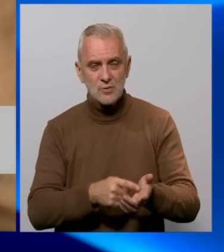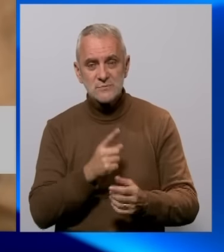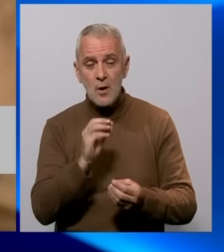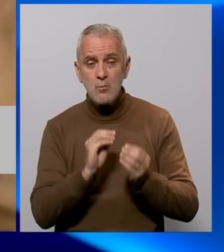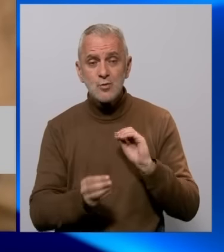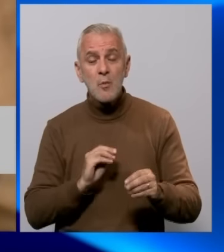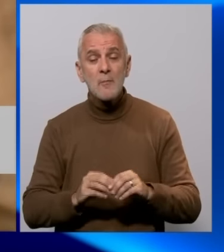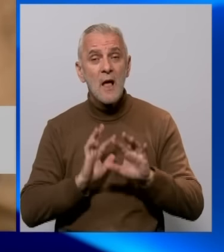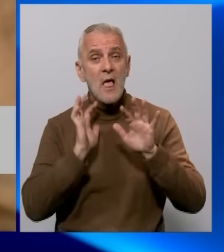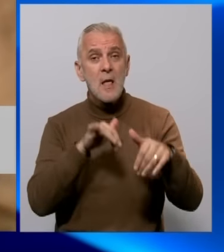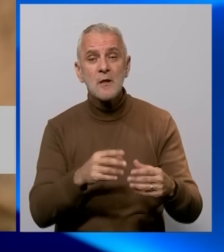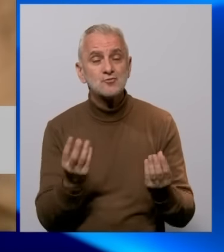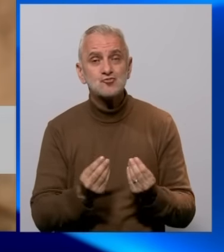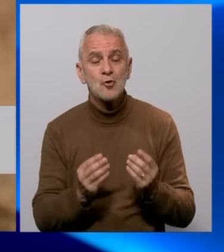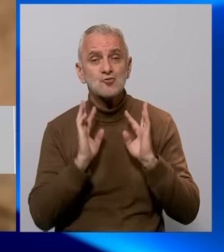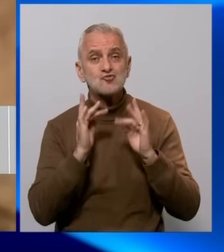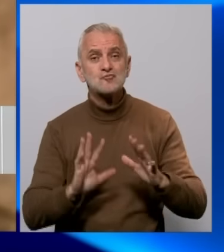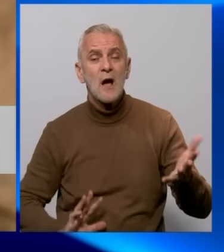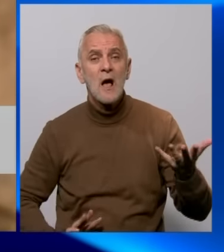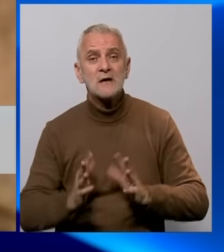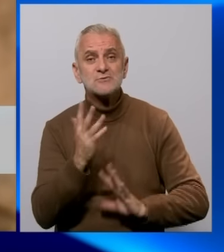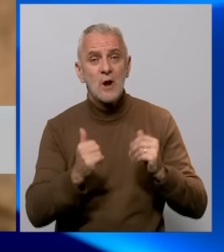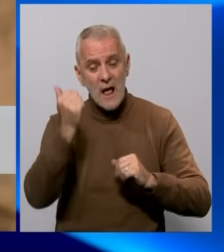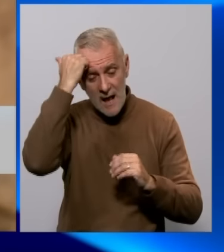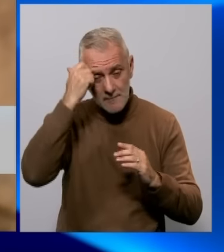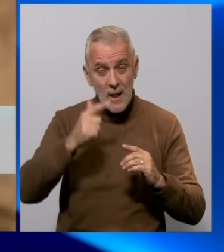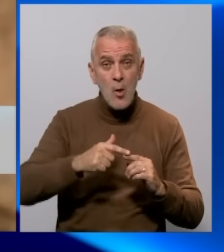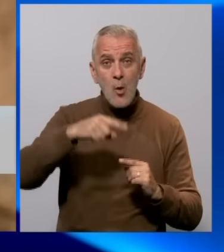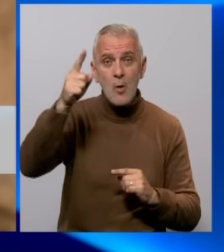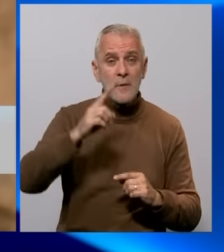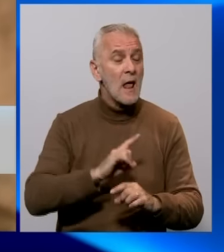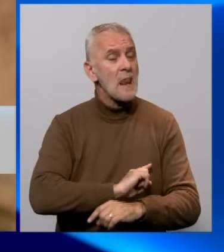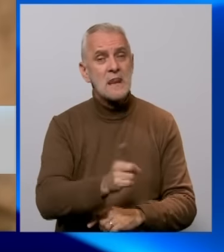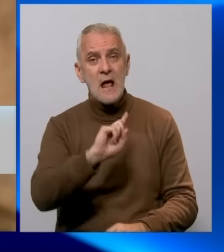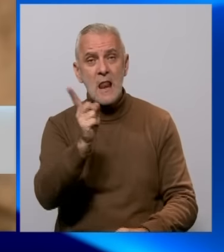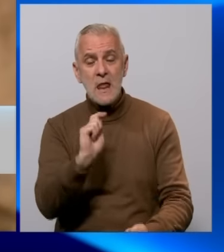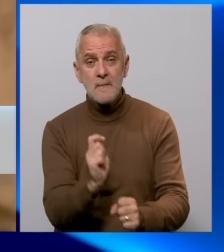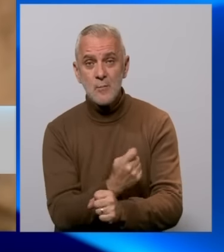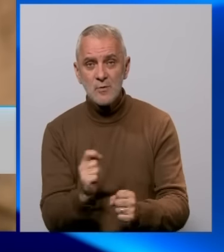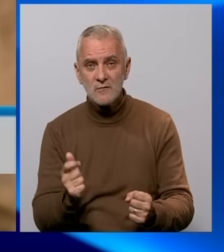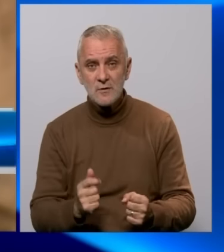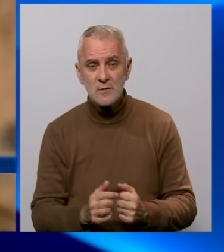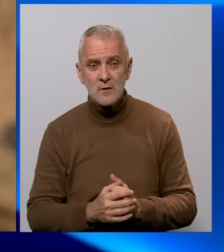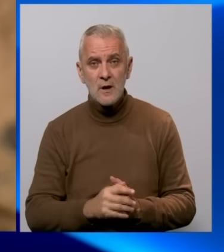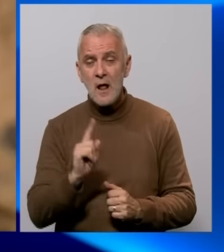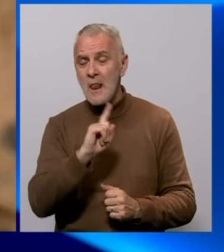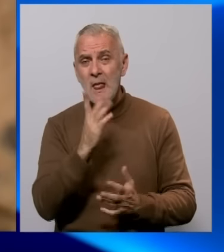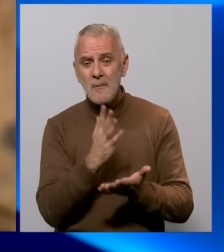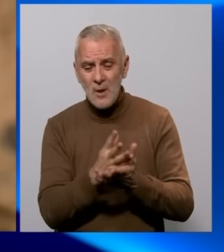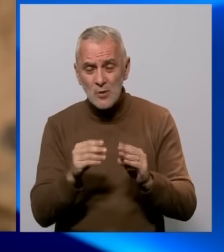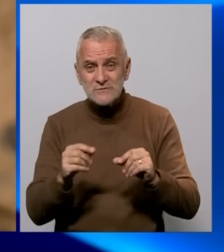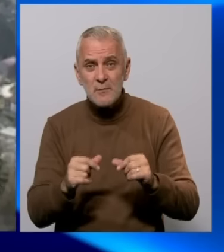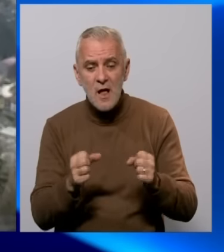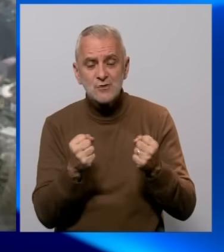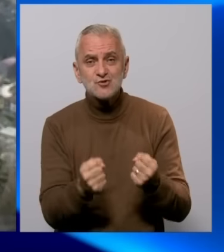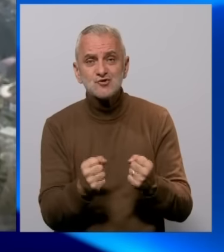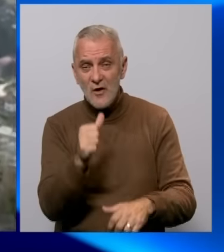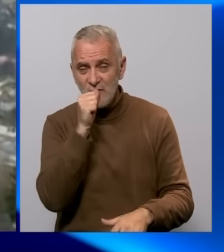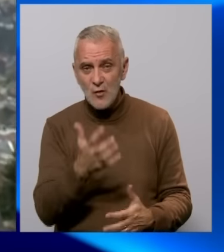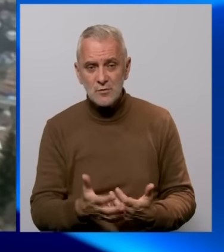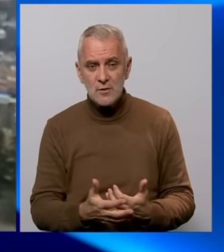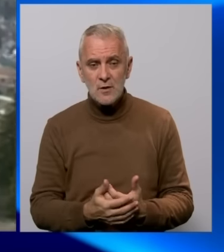što su šume izgorile iznad kamenoloma, nikad nisu sanirane. I nije bilo humusa šumskog da zadrži vodu.